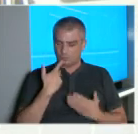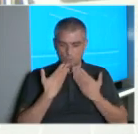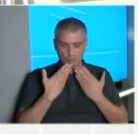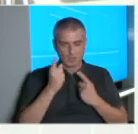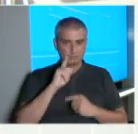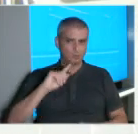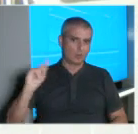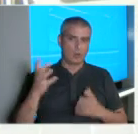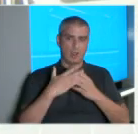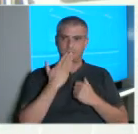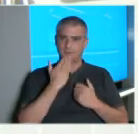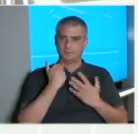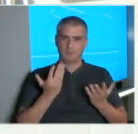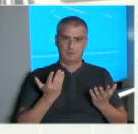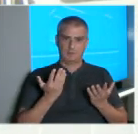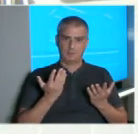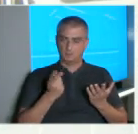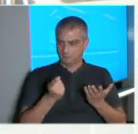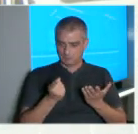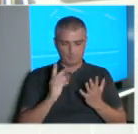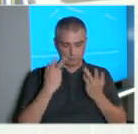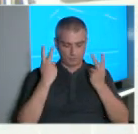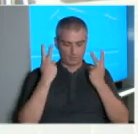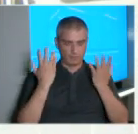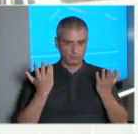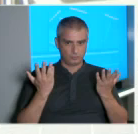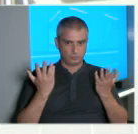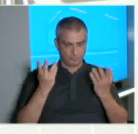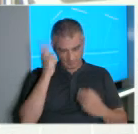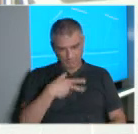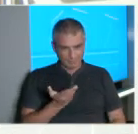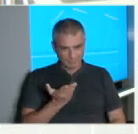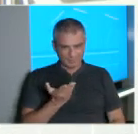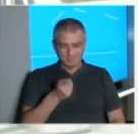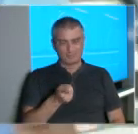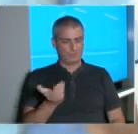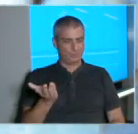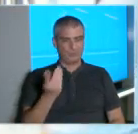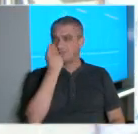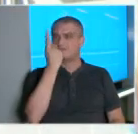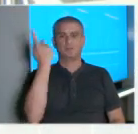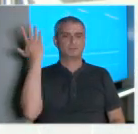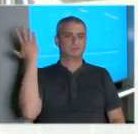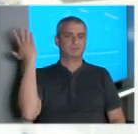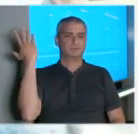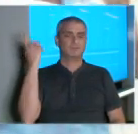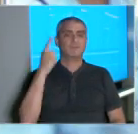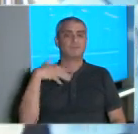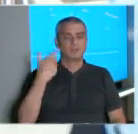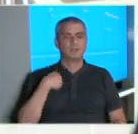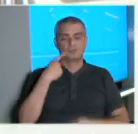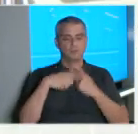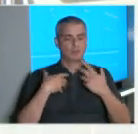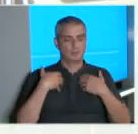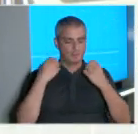להם בשם כל עם ישראל. זה מה שדבר חשוב, אתה מבין? זהו, מה אני אומר לך עד? שתהיה לנו